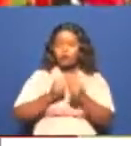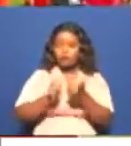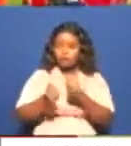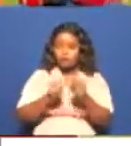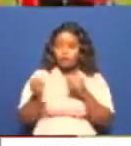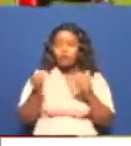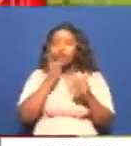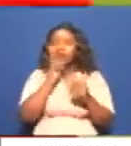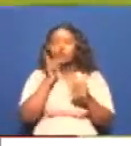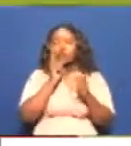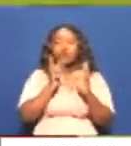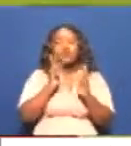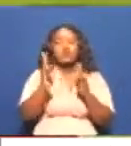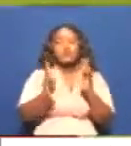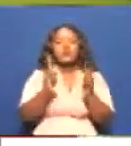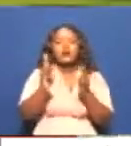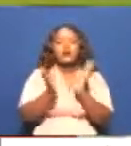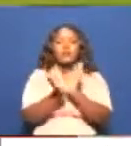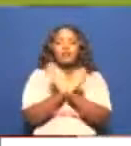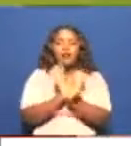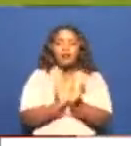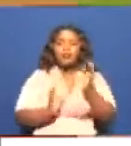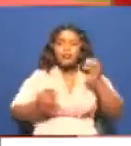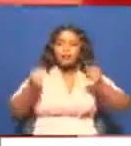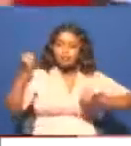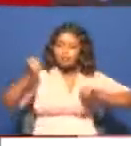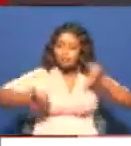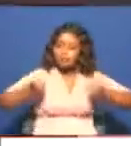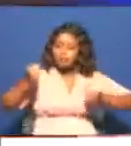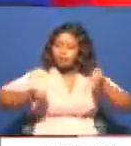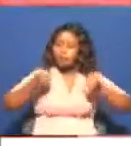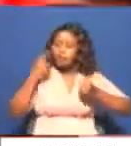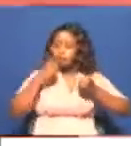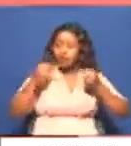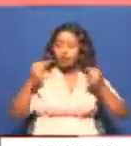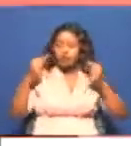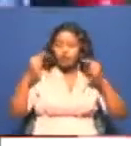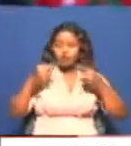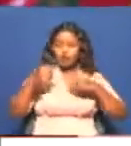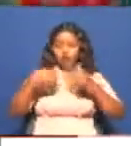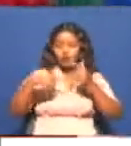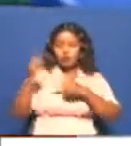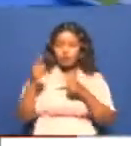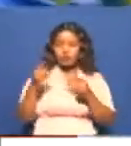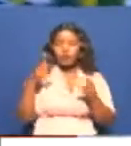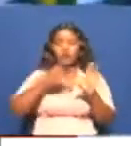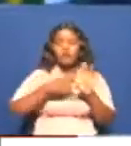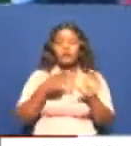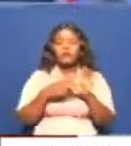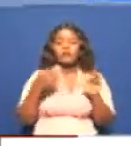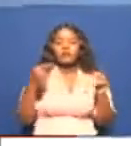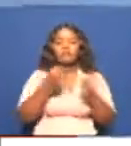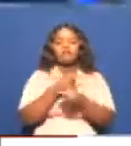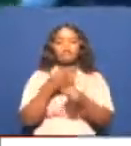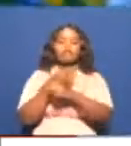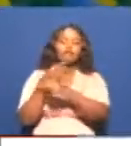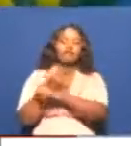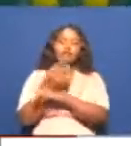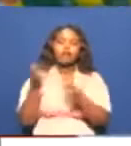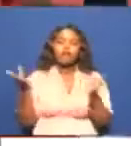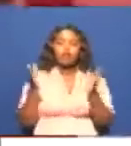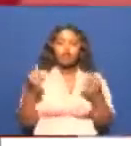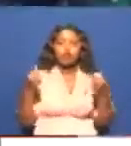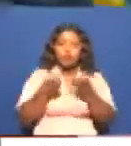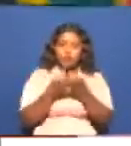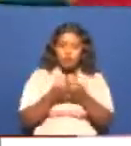uwanja wa Kasarani. Wanariadha watakaotamba watachaguliwa kushiriki mashindano mbalimbali ya kufuzu kwa michezo ya Jumuiya ya Madola yatakayoandaliwa kuanzia